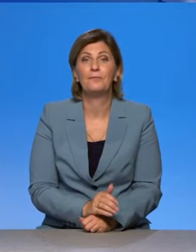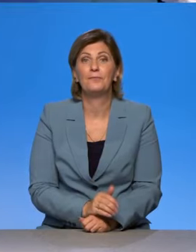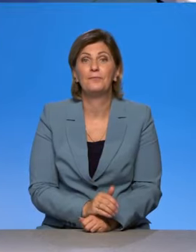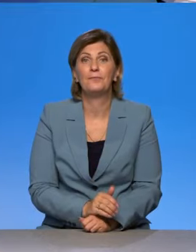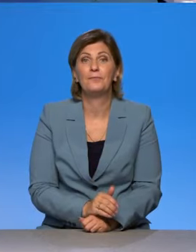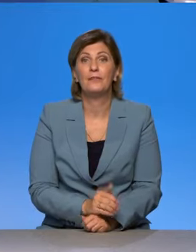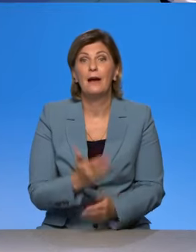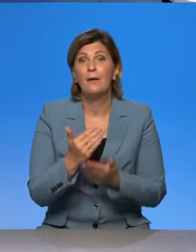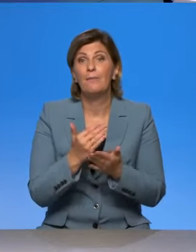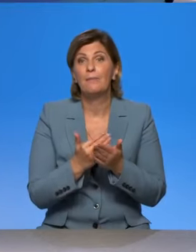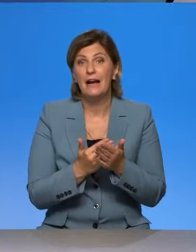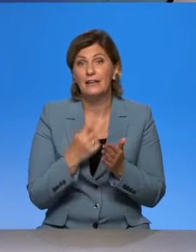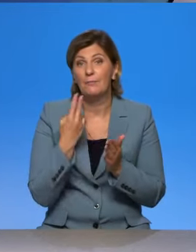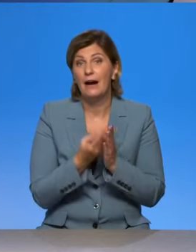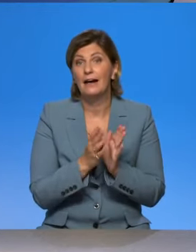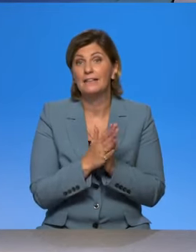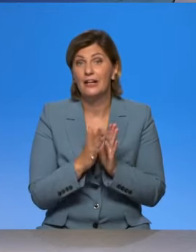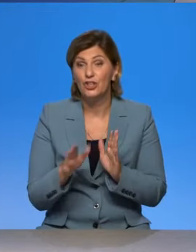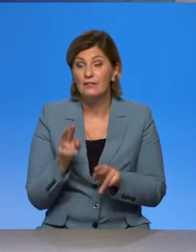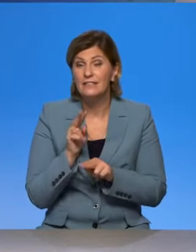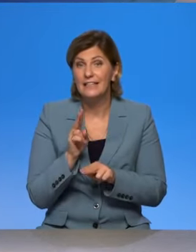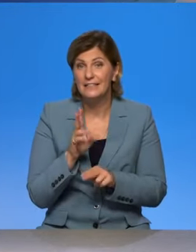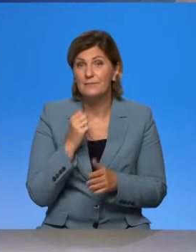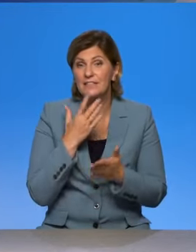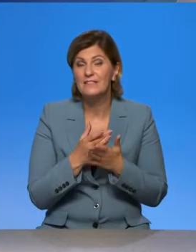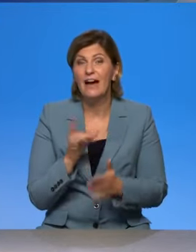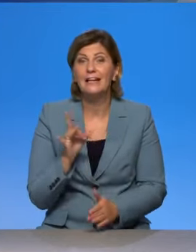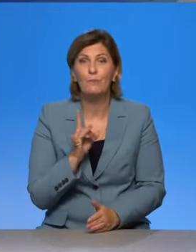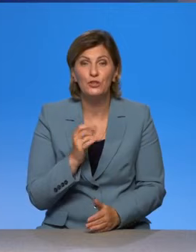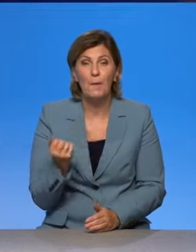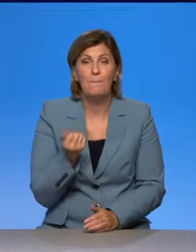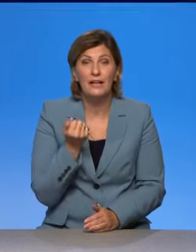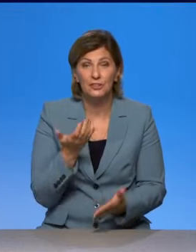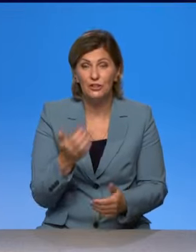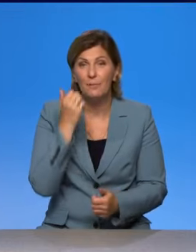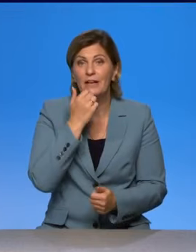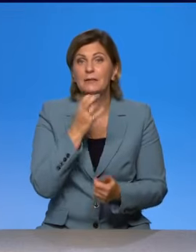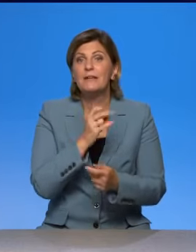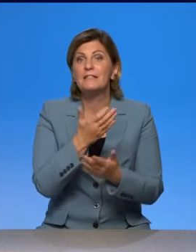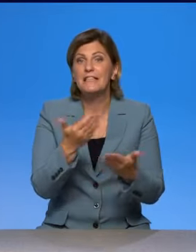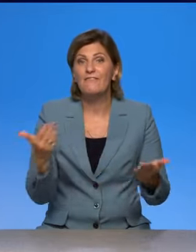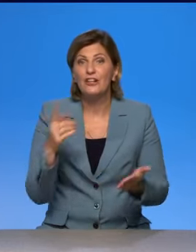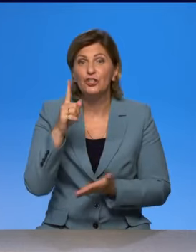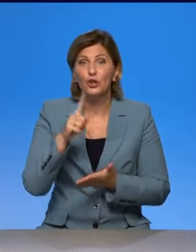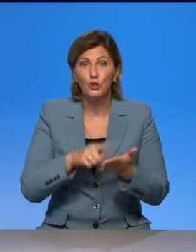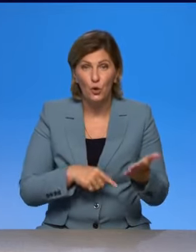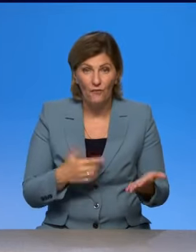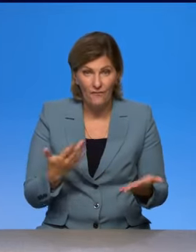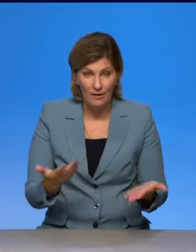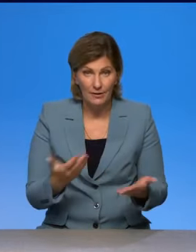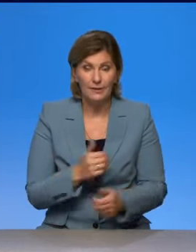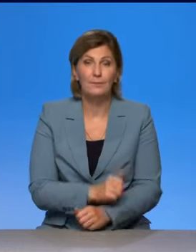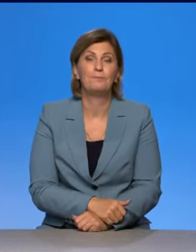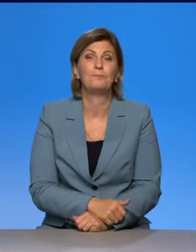Программа «Отражение». Следим за своей репутацией, поддерживаем ее. Спасибо вам, дорогие телезрители, за ваше доверие. В студии были Дмитрий Лысков,